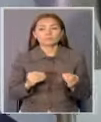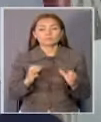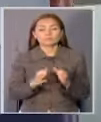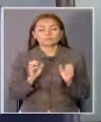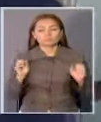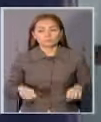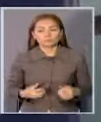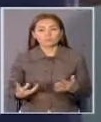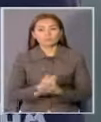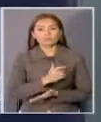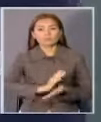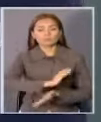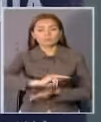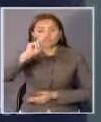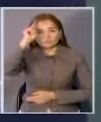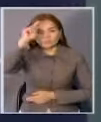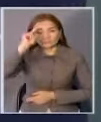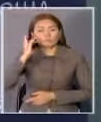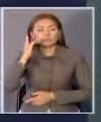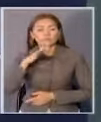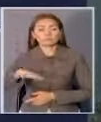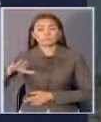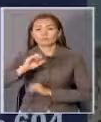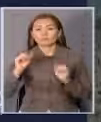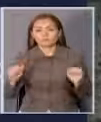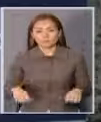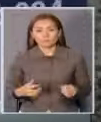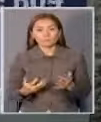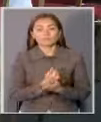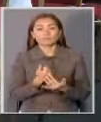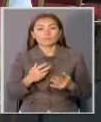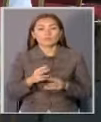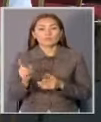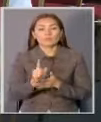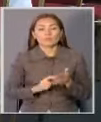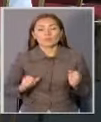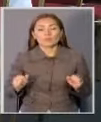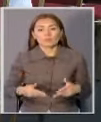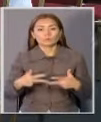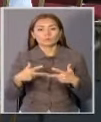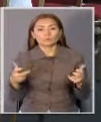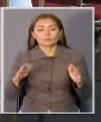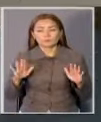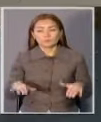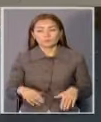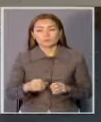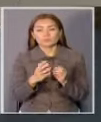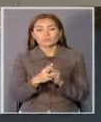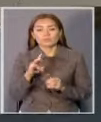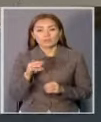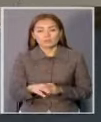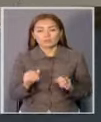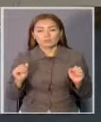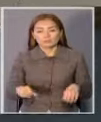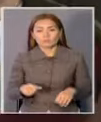компанию можно выиграть грант для поступления в известное учебное заведение в Америке. Подать заявку может любой участник старше 15 лет